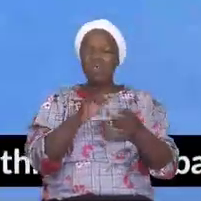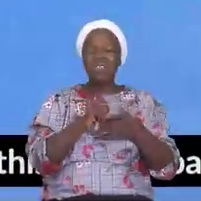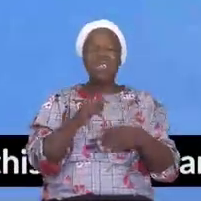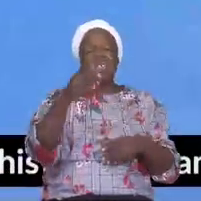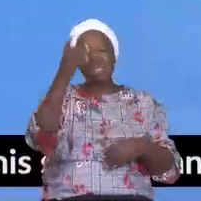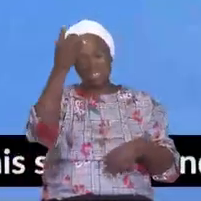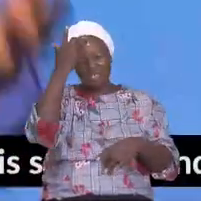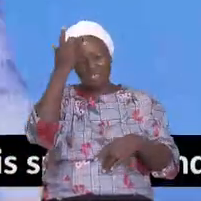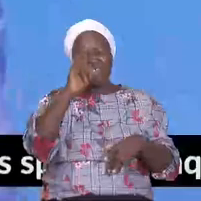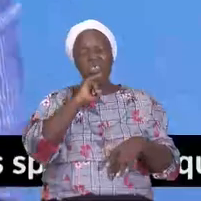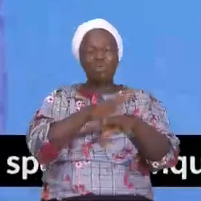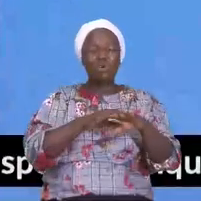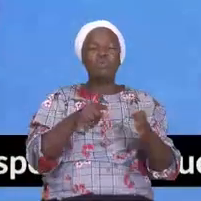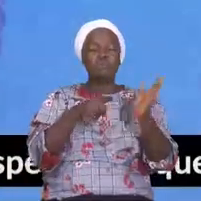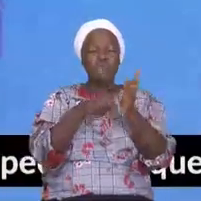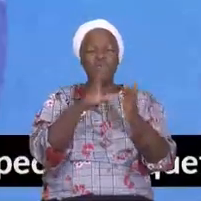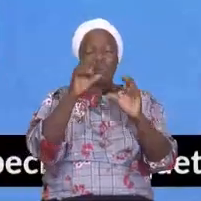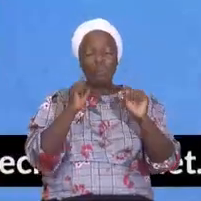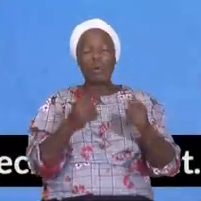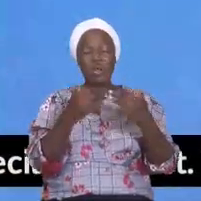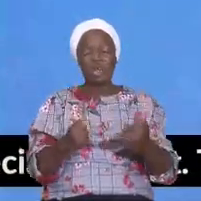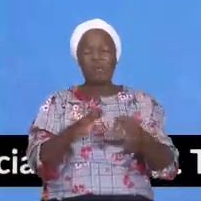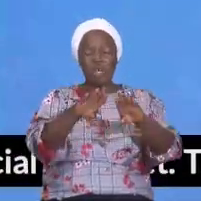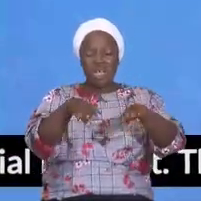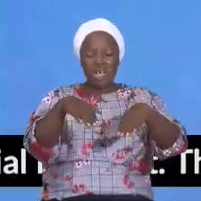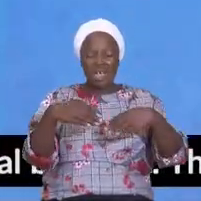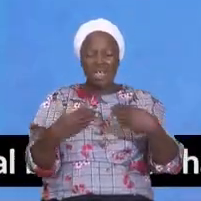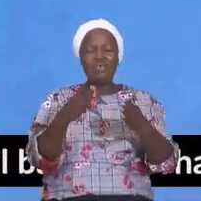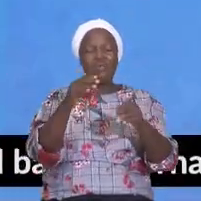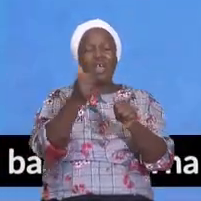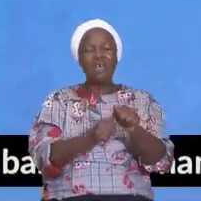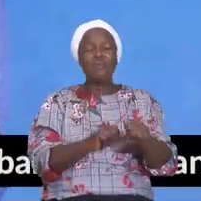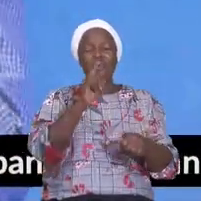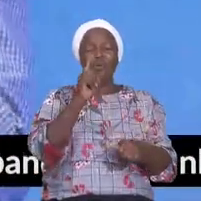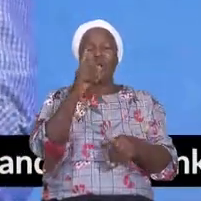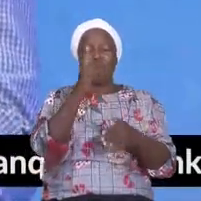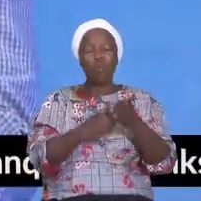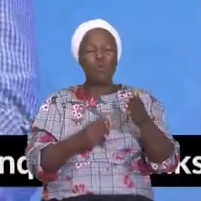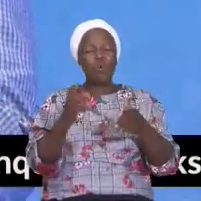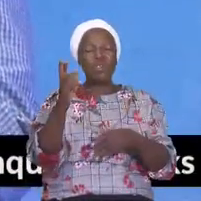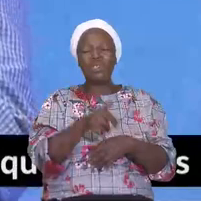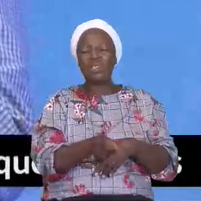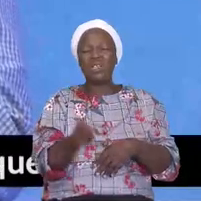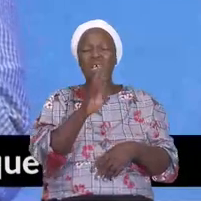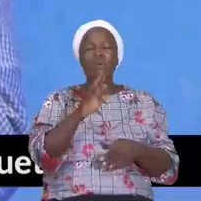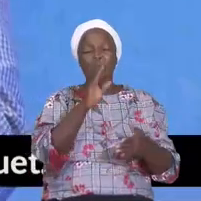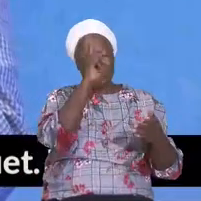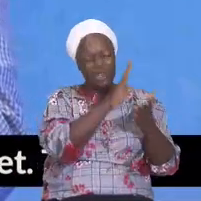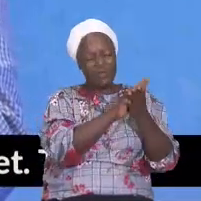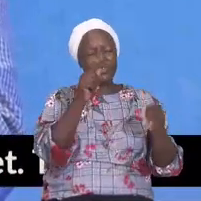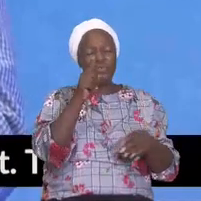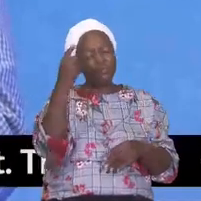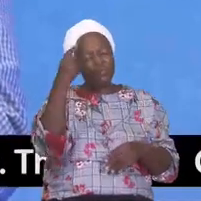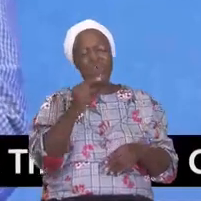que soit la description, le nom donné à cette maladie, à cette infirmité, manifeste ta puissance maintenant. Accorde